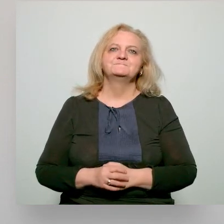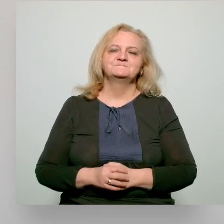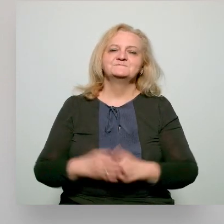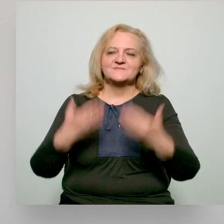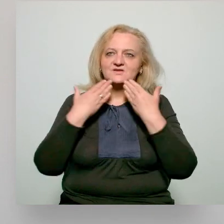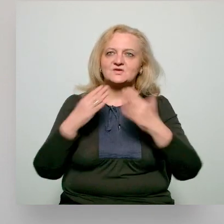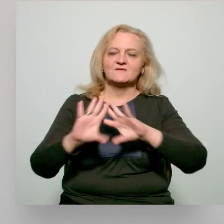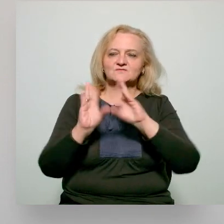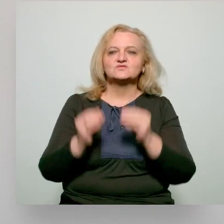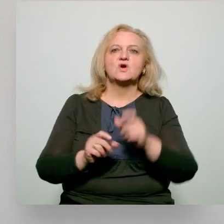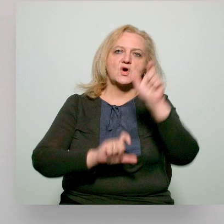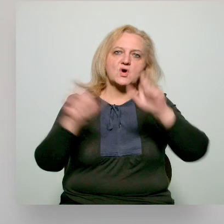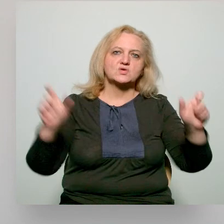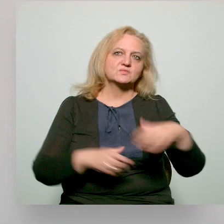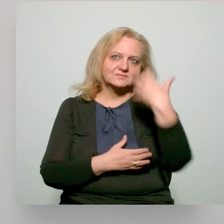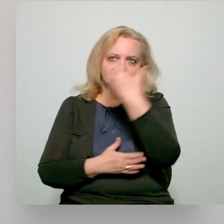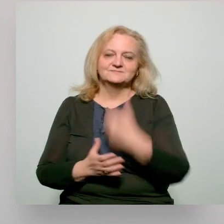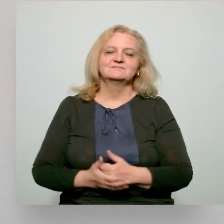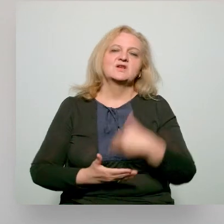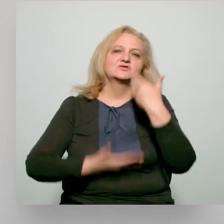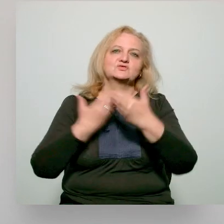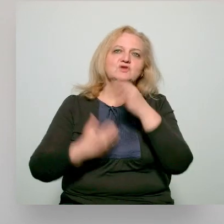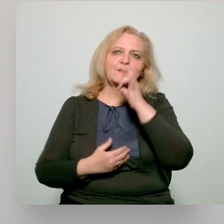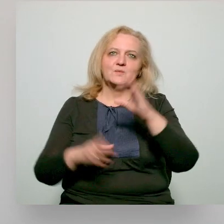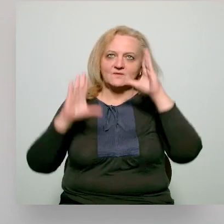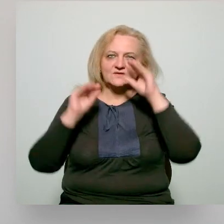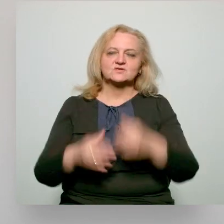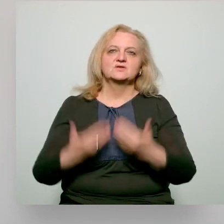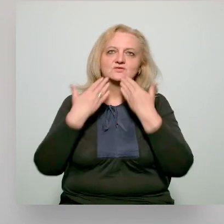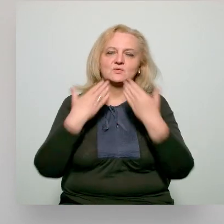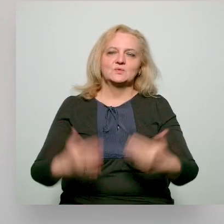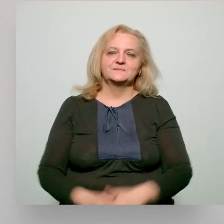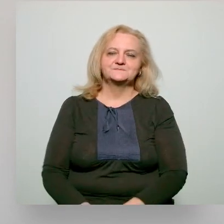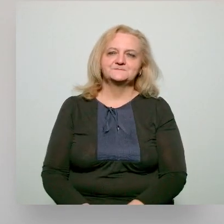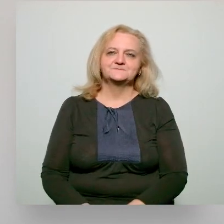dziękuję wszystkim naszym widzom. Życzę dobrego wieczoru. Dziękuję.